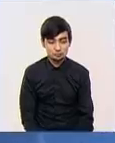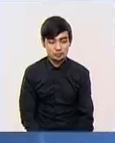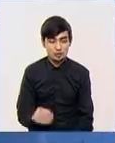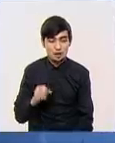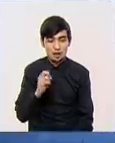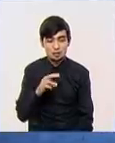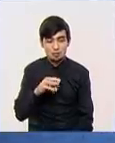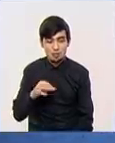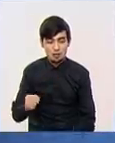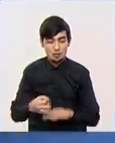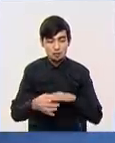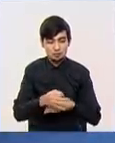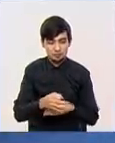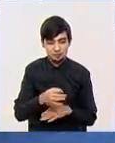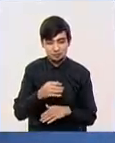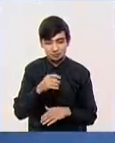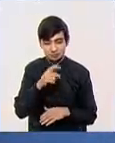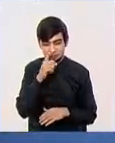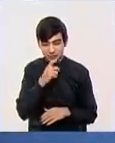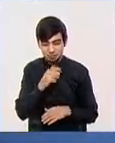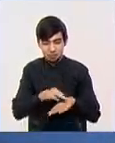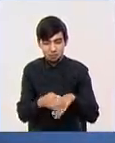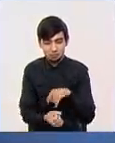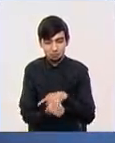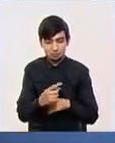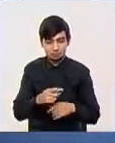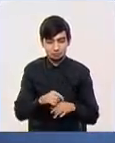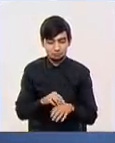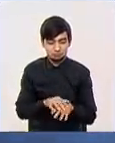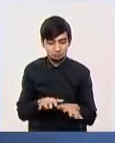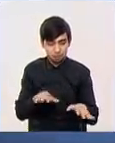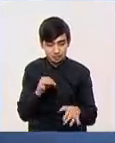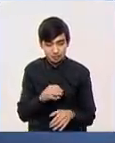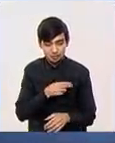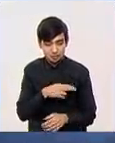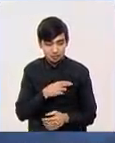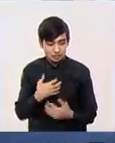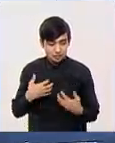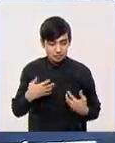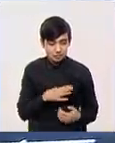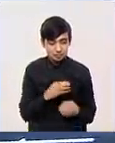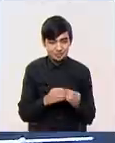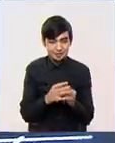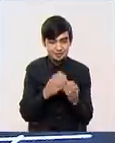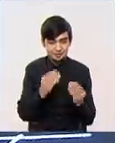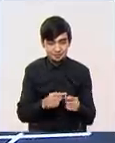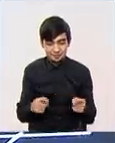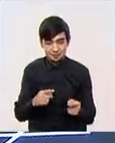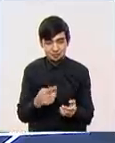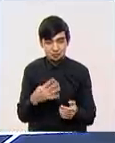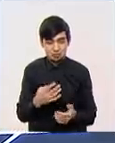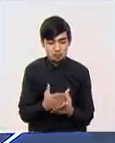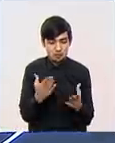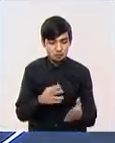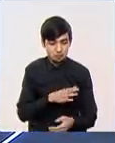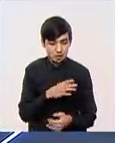Ақмола облысында белгісіз мал ауруы тарап, ірі қара жаппай қырылып жатыр. Бір ғана Біржан сал ауданында соңғы 15 күнде кеселден өлген мал саны 40-тан